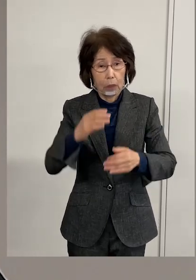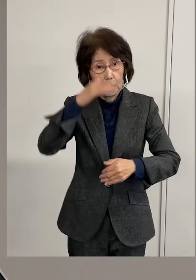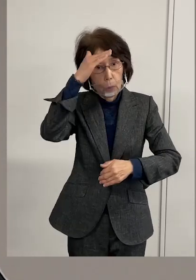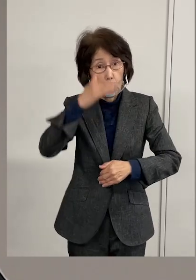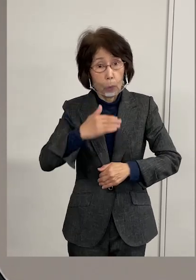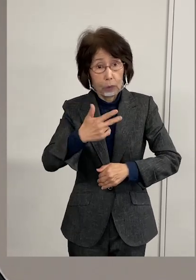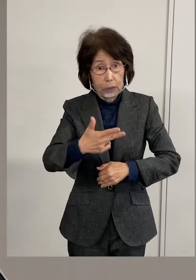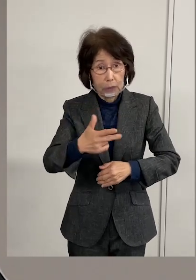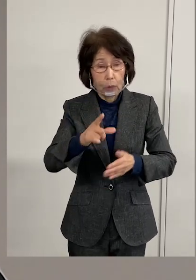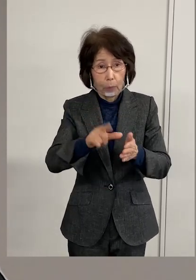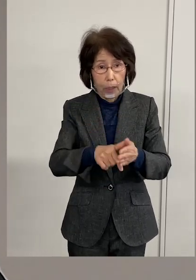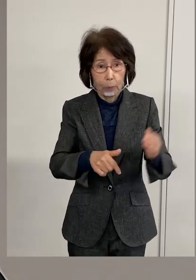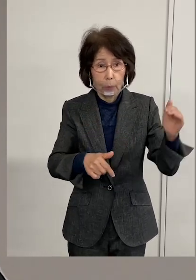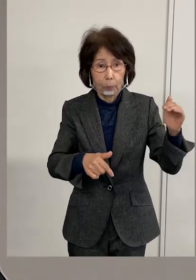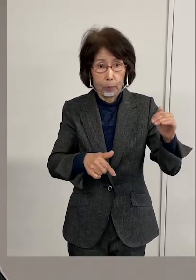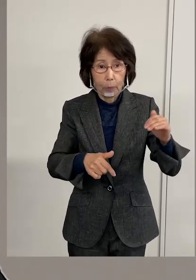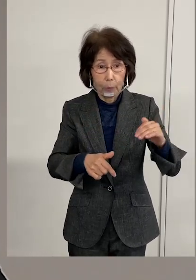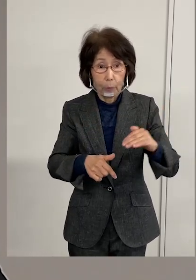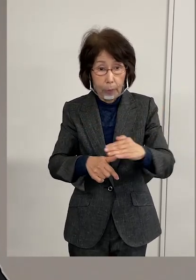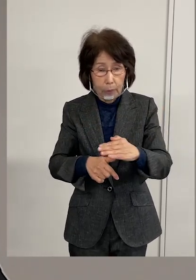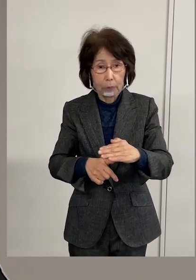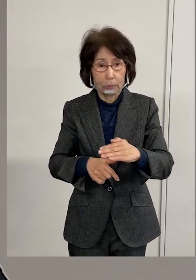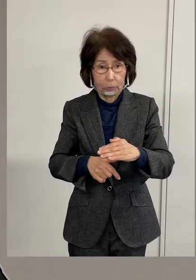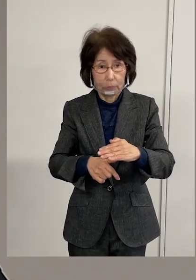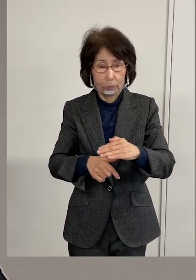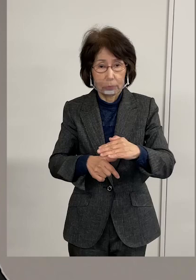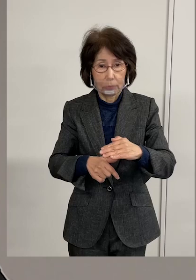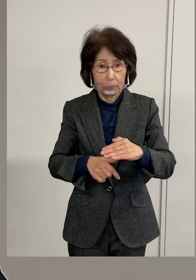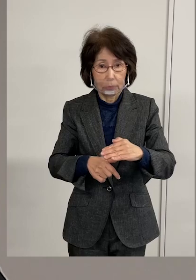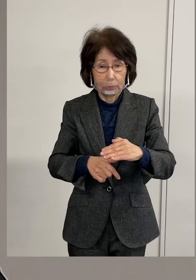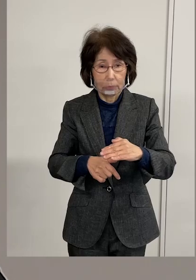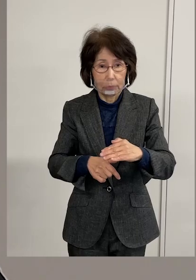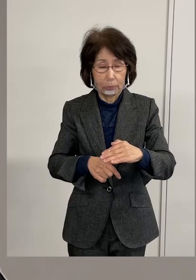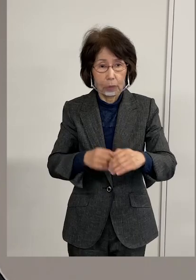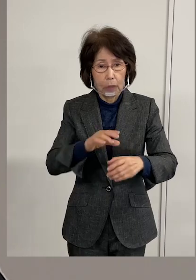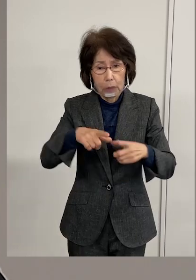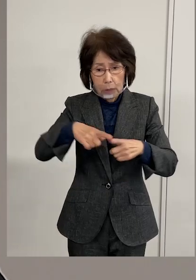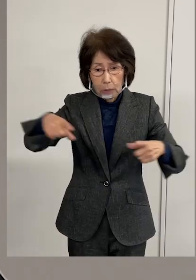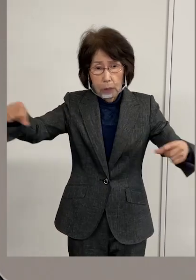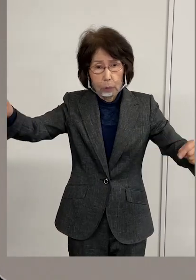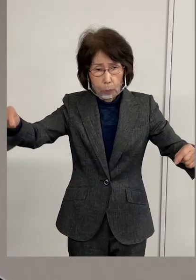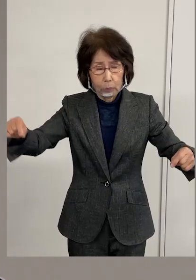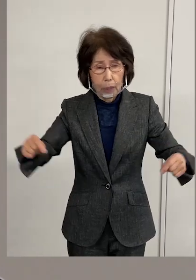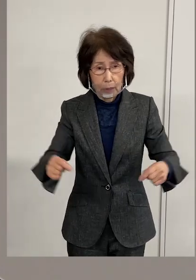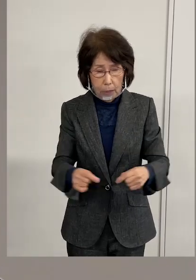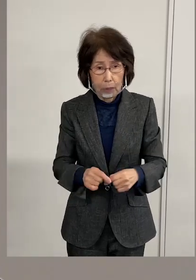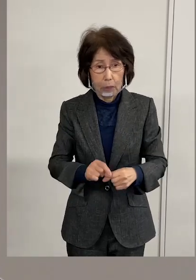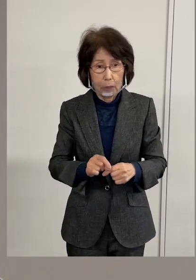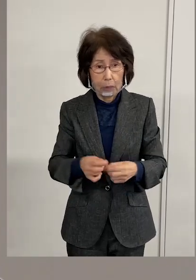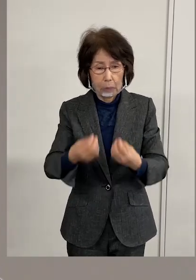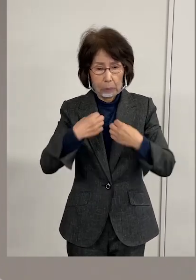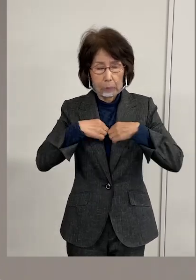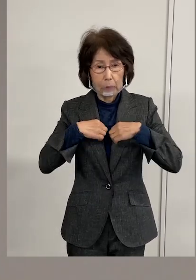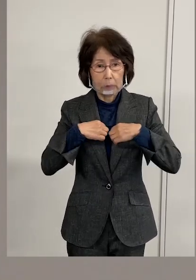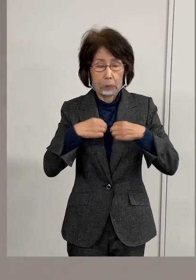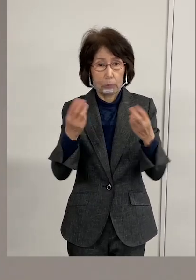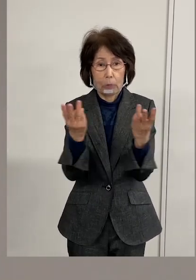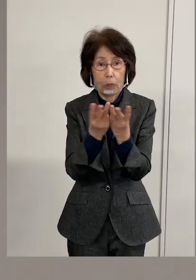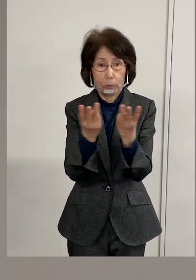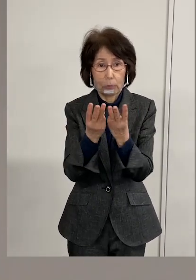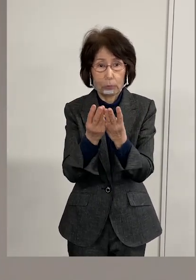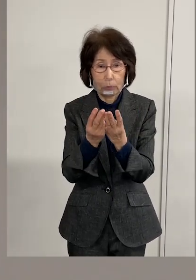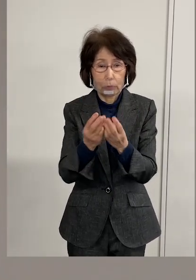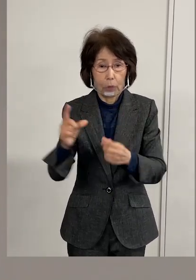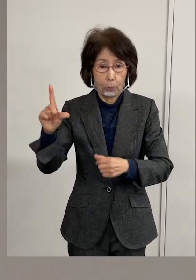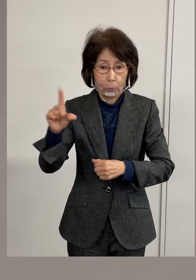この1月11日からの1週間と18日からの1週間、全国的にちょっと減少傾向に今入ってますので、